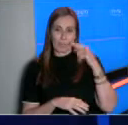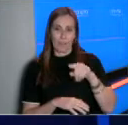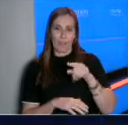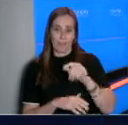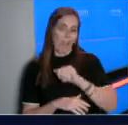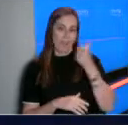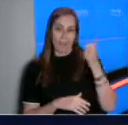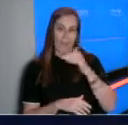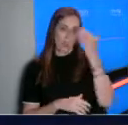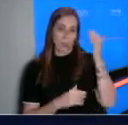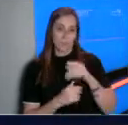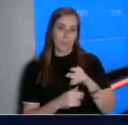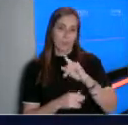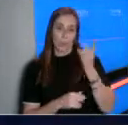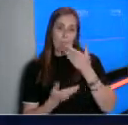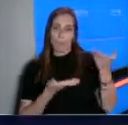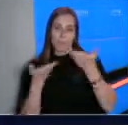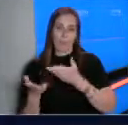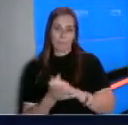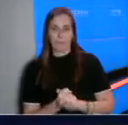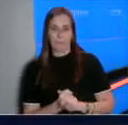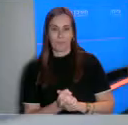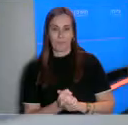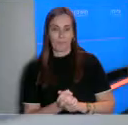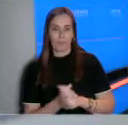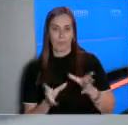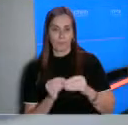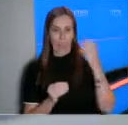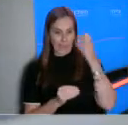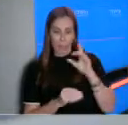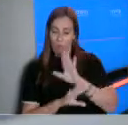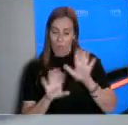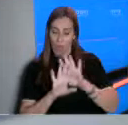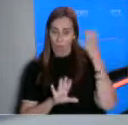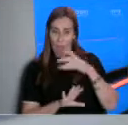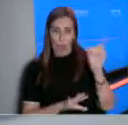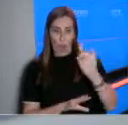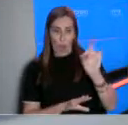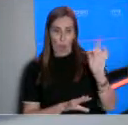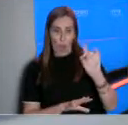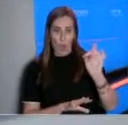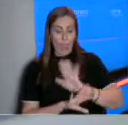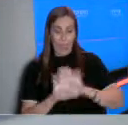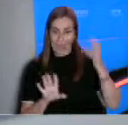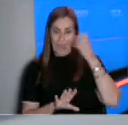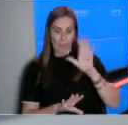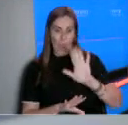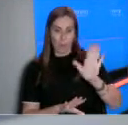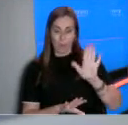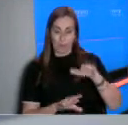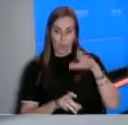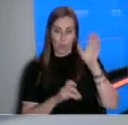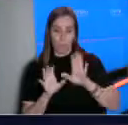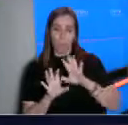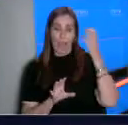הכי קיצוני. אז כולם מוזמנים. השימוש הוא באמצעות הטלפון? בלי טלפון, לא, לא, לא, צריך להגיד, אין טלפונים, גם כדי שאנשים